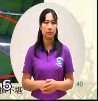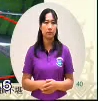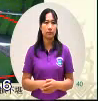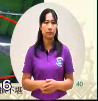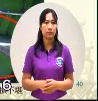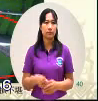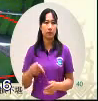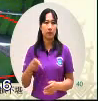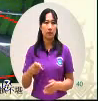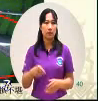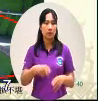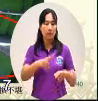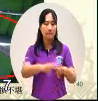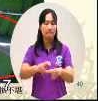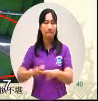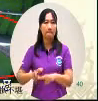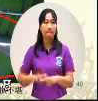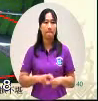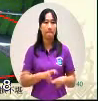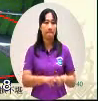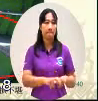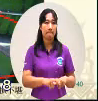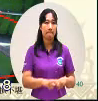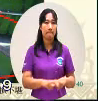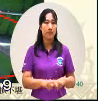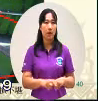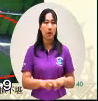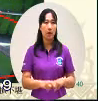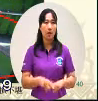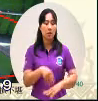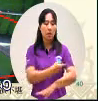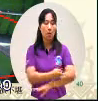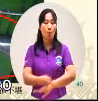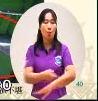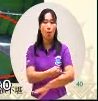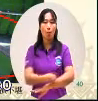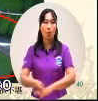座台还有这个水沟，我想